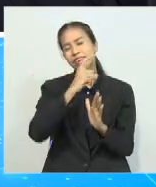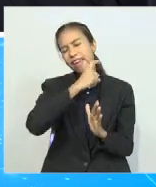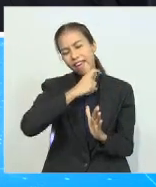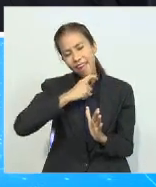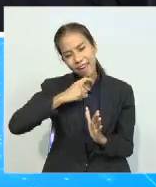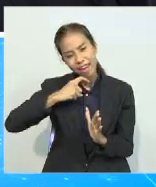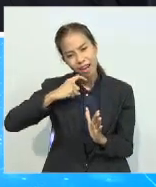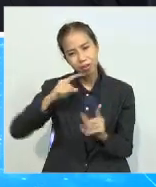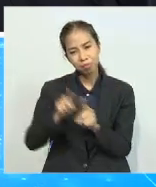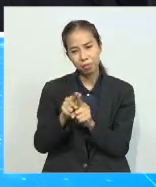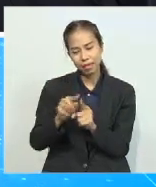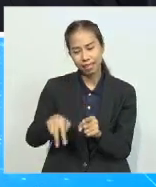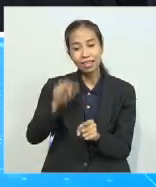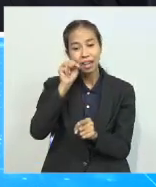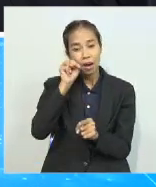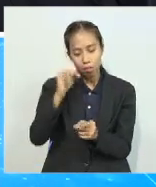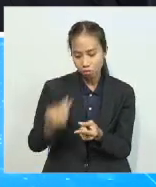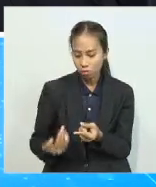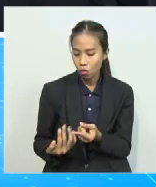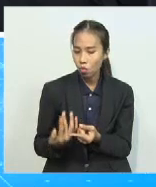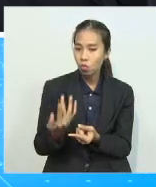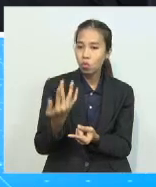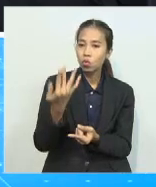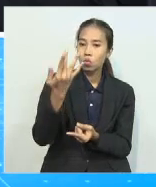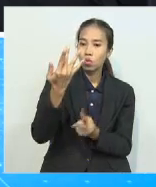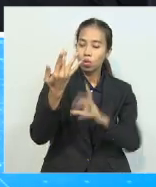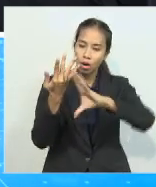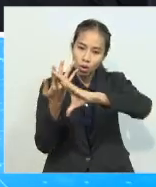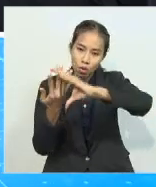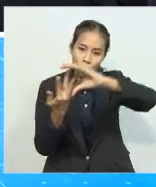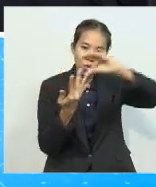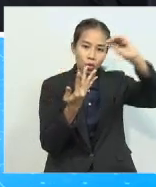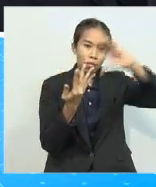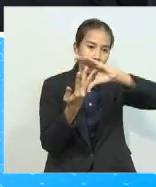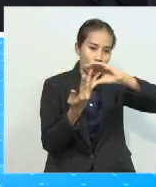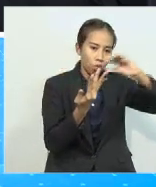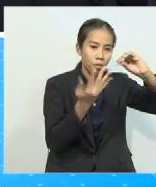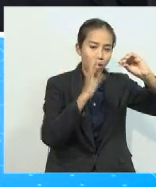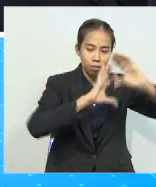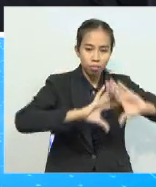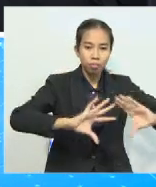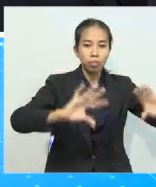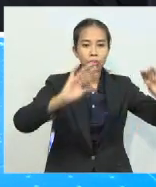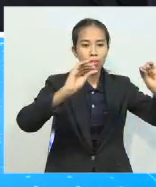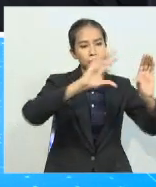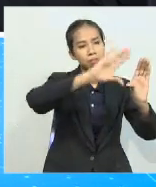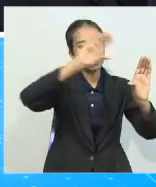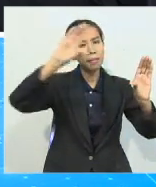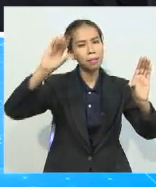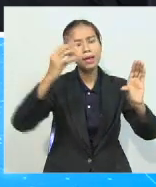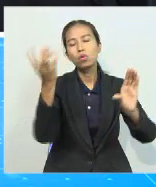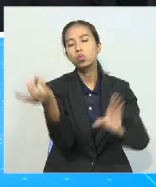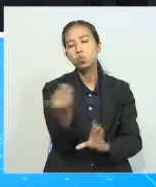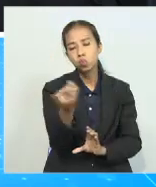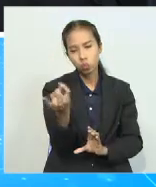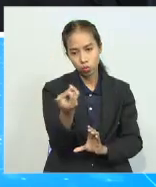ของไอ้น้ำมันระเหยขึ้นไปเนี่ยมันก็จะถูกพวกอากาศแห้งๆเนี่ยดูดกลืนเอาไปมันก็จะหายไปบางทีเมฆก็ไม่ค่อยมีก็